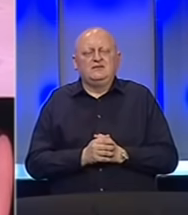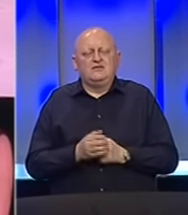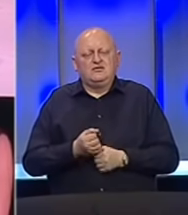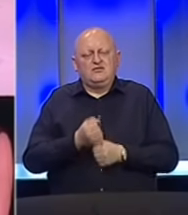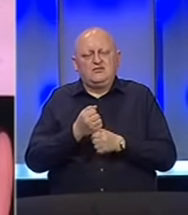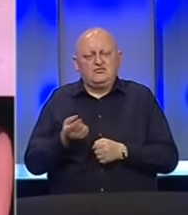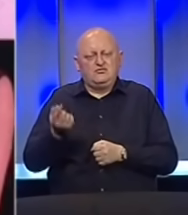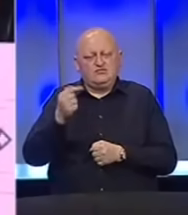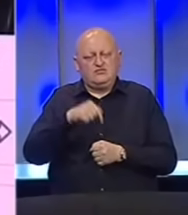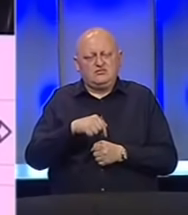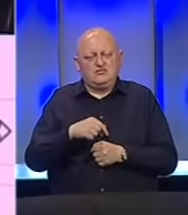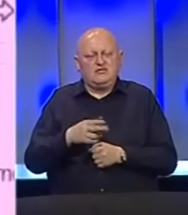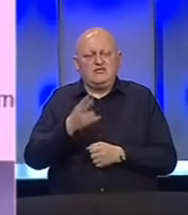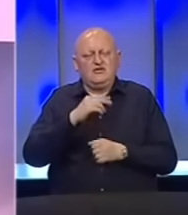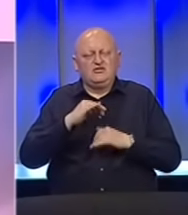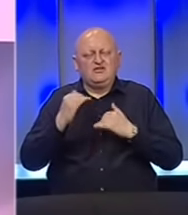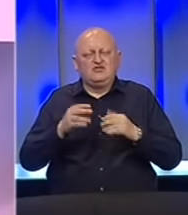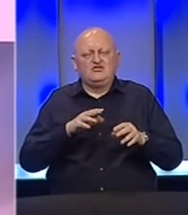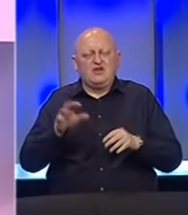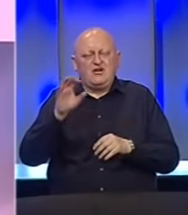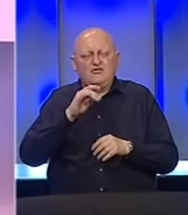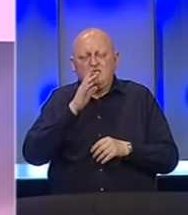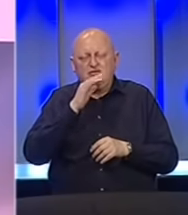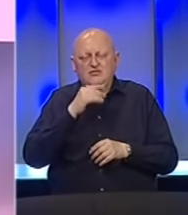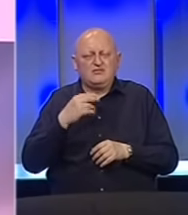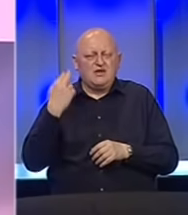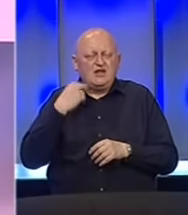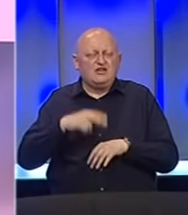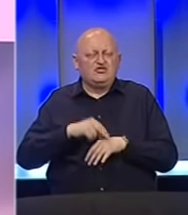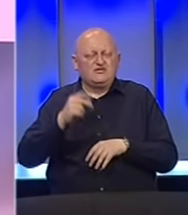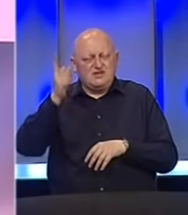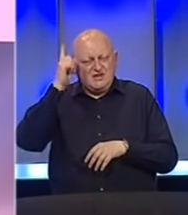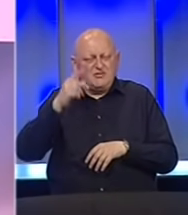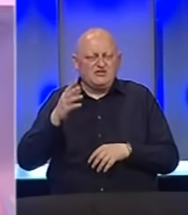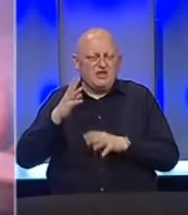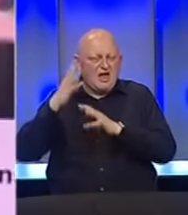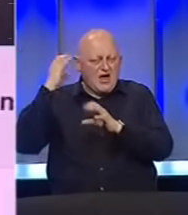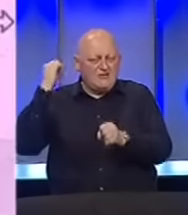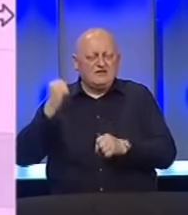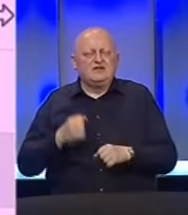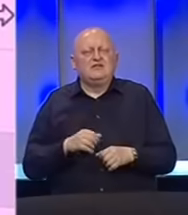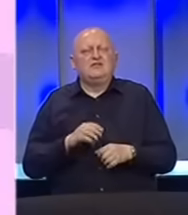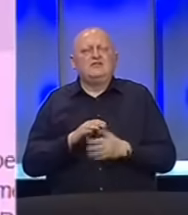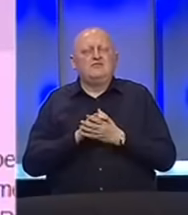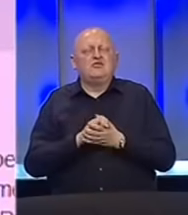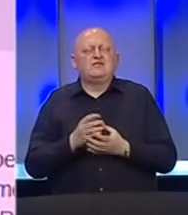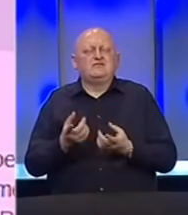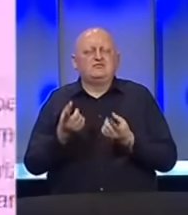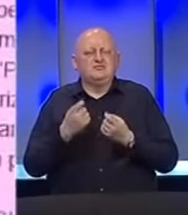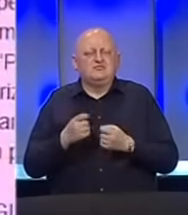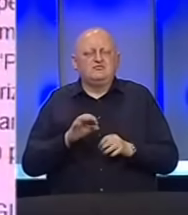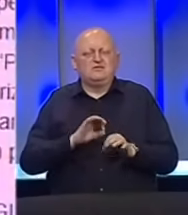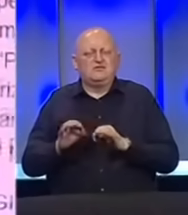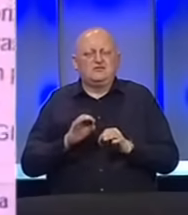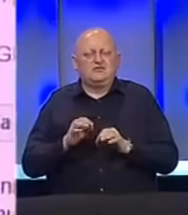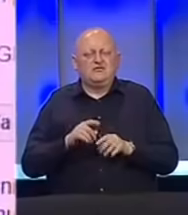Podrška je došla i iz Ureda Vijeća Evrope u Sarajevu te od Britanske, Švedske i Njemačke ambasade. Pozdravlja se inicijativa da se